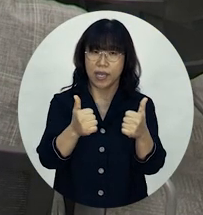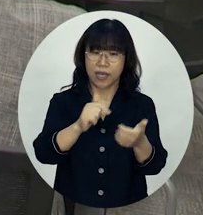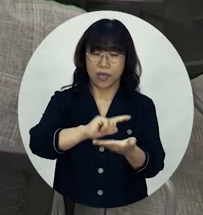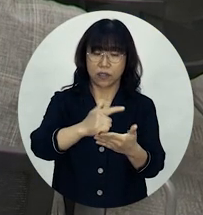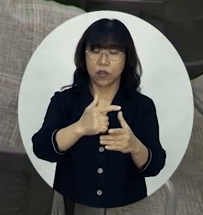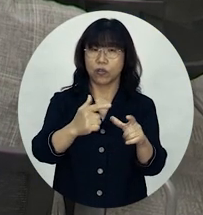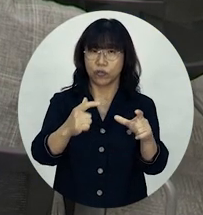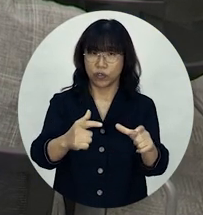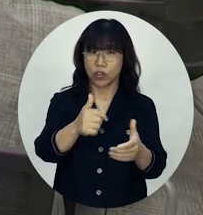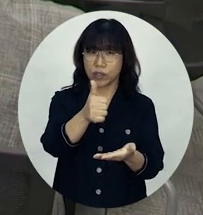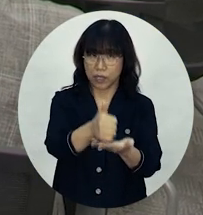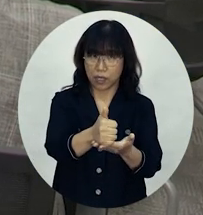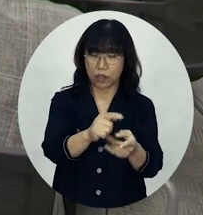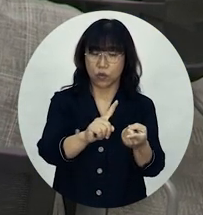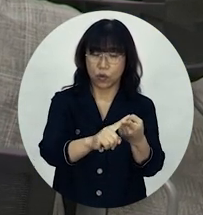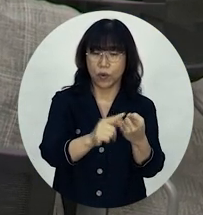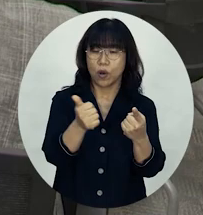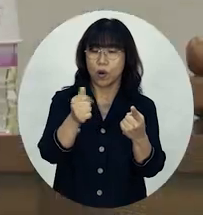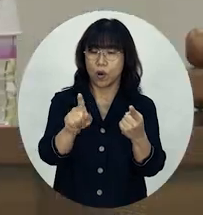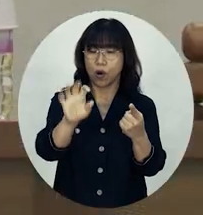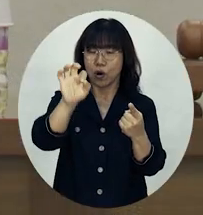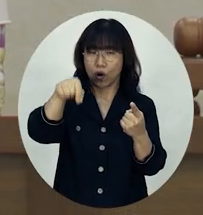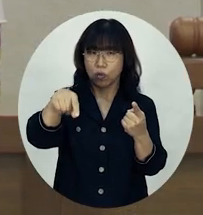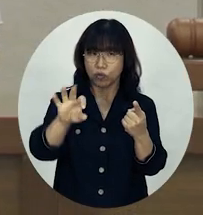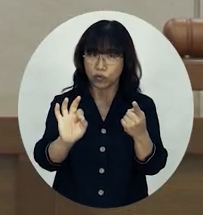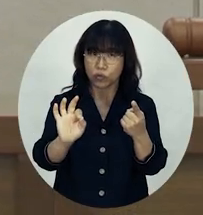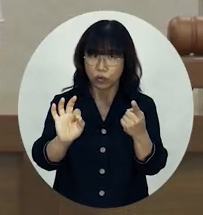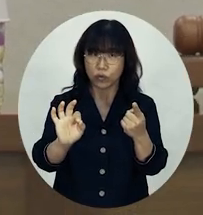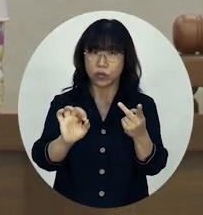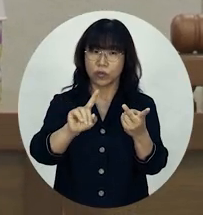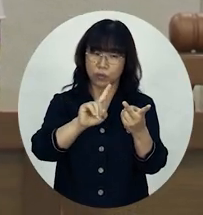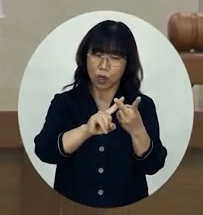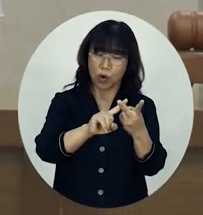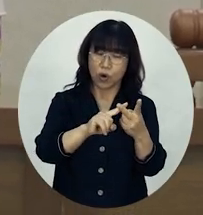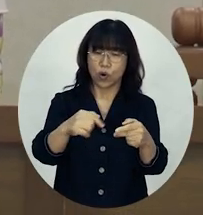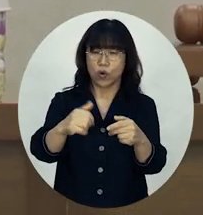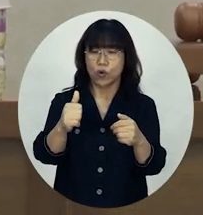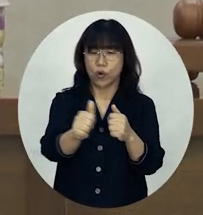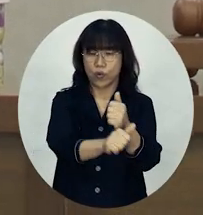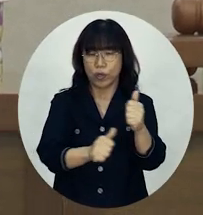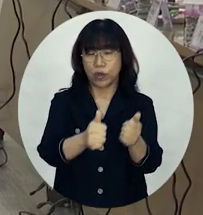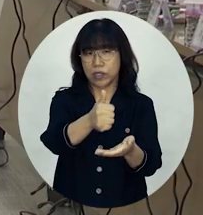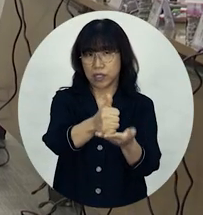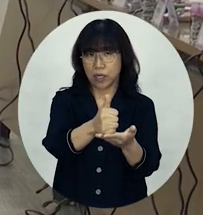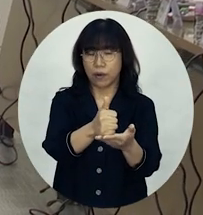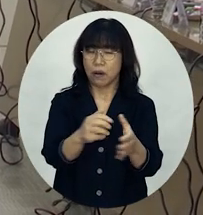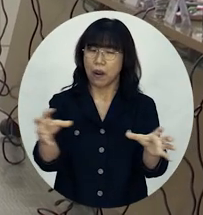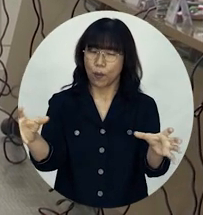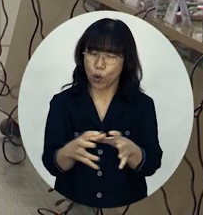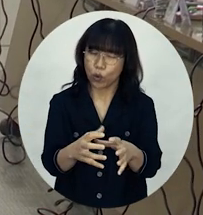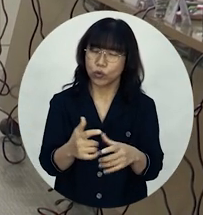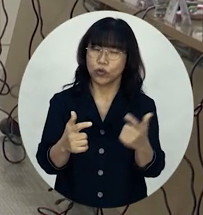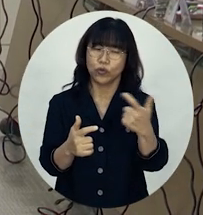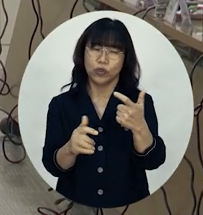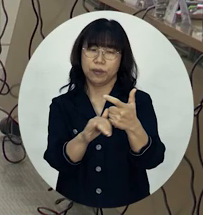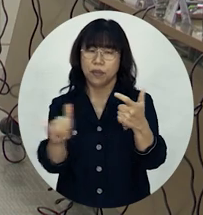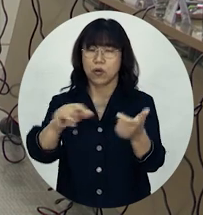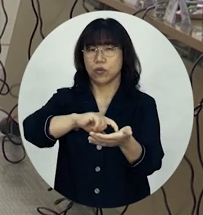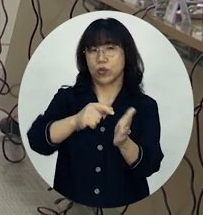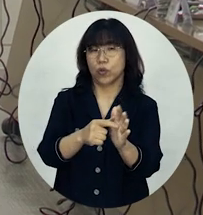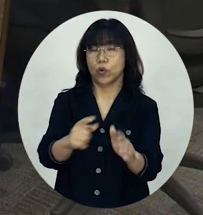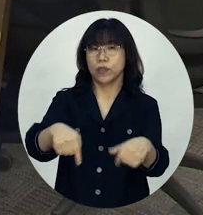이날 회의에는 김태우 강성 구청장을 비롯해 허용 주민참여예산 위원회 위원장 등 60여 명이 참석했습니다